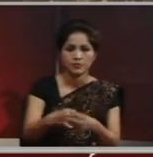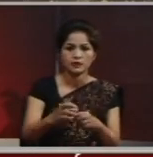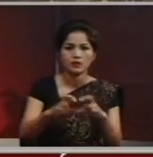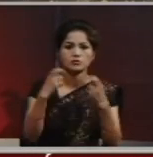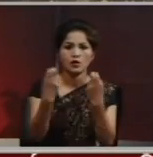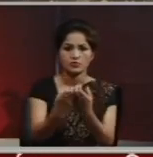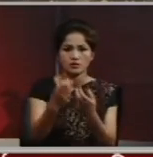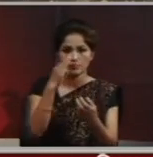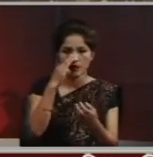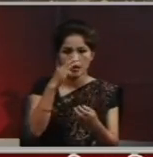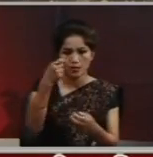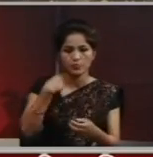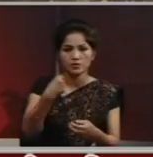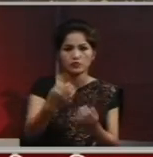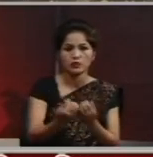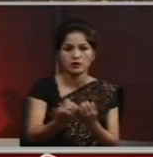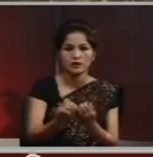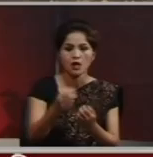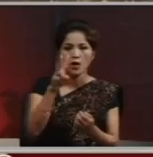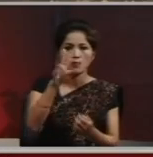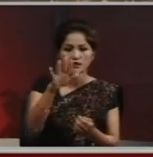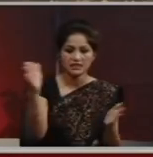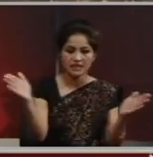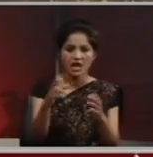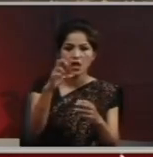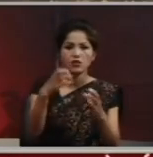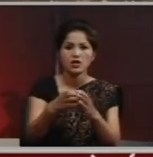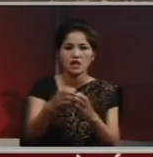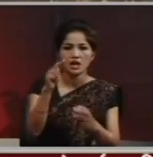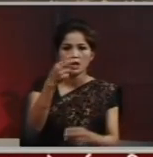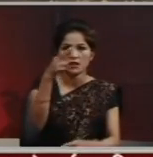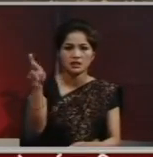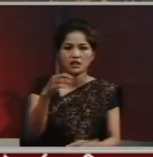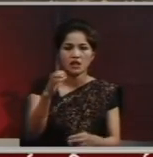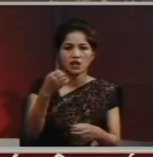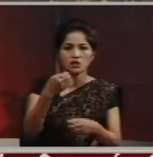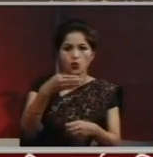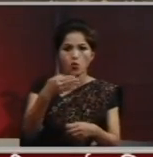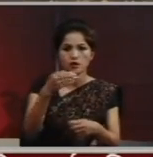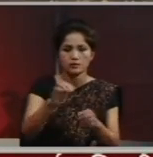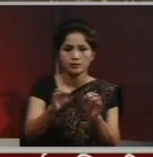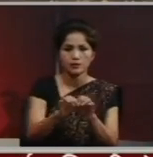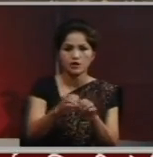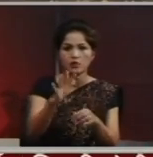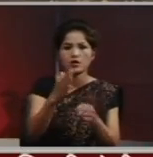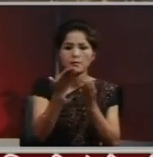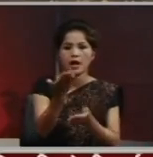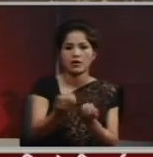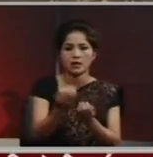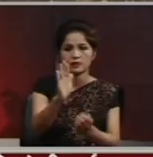व्यवस्थापिका संसदमा प्रतिनिधित्व गर्ने 25 साना दलले थ्रेसहोल्ड सम्बन्धी व्यवस्था नगर्न माग गरेका